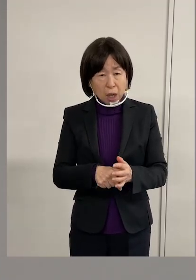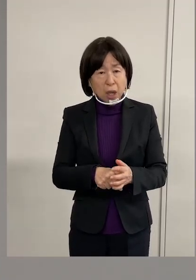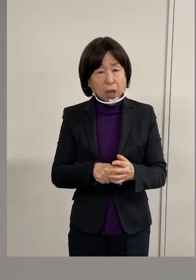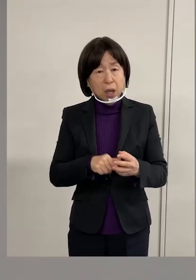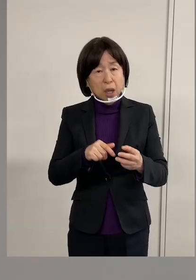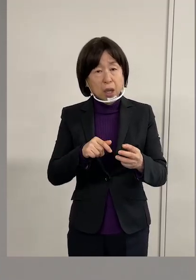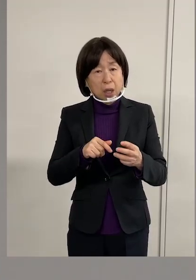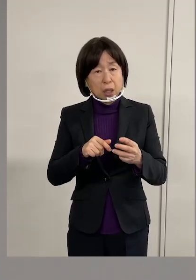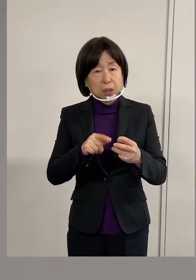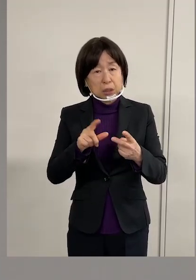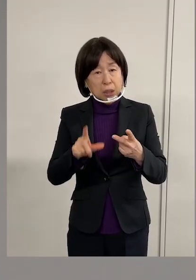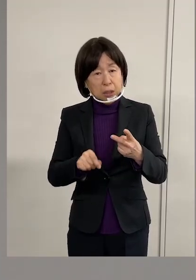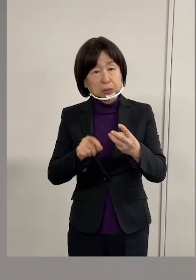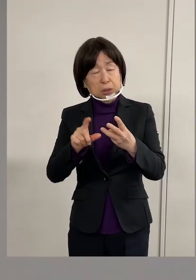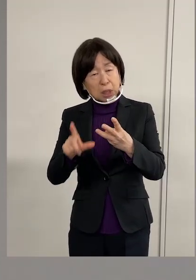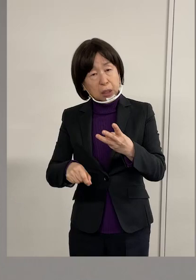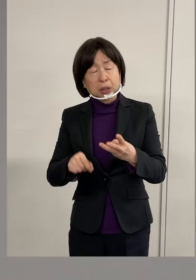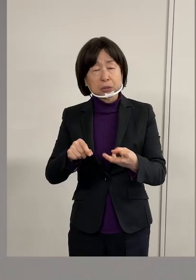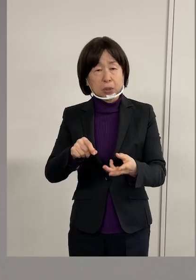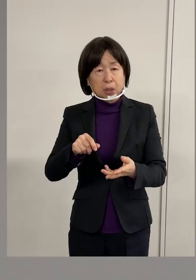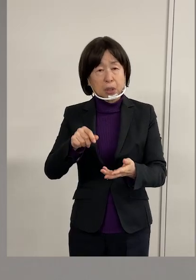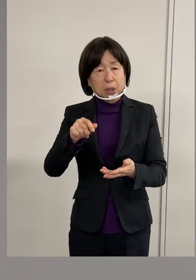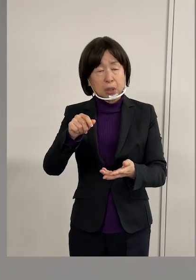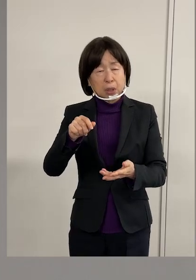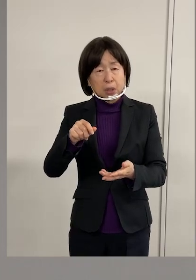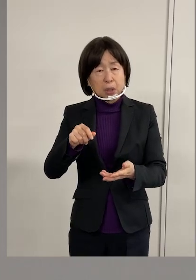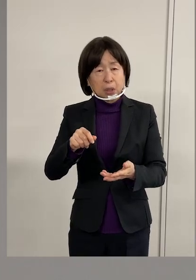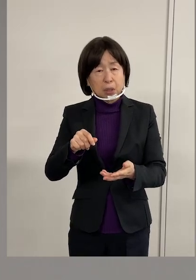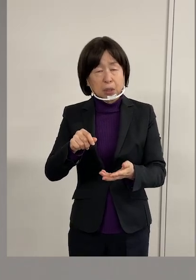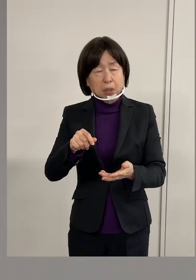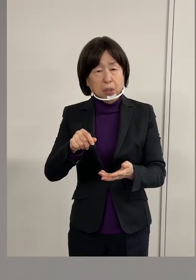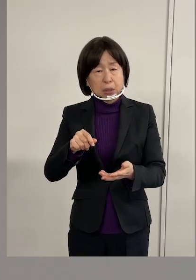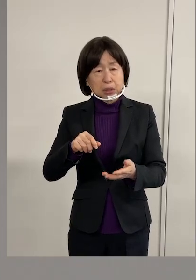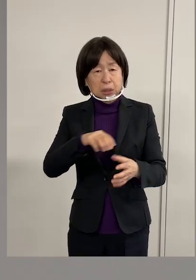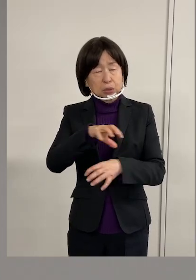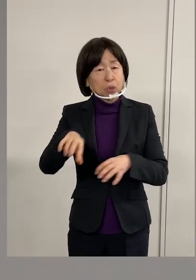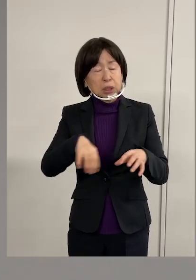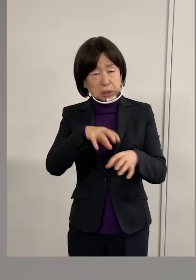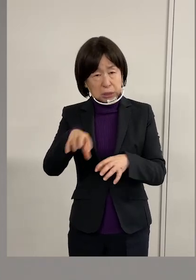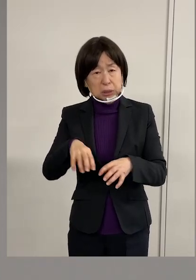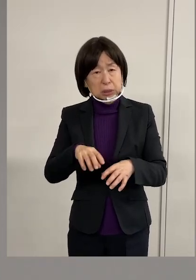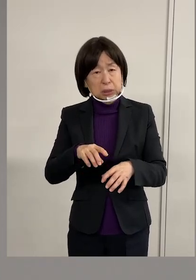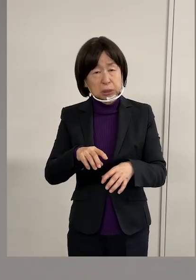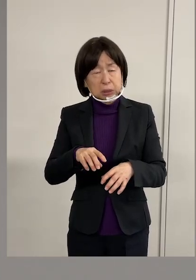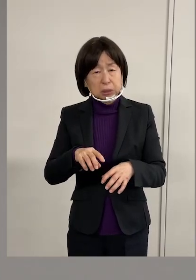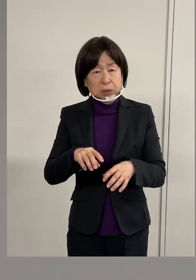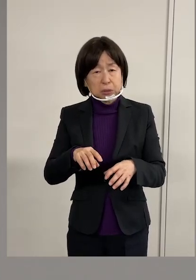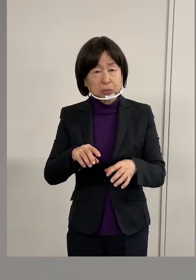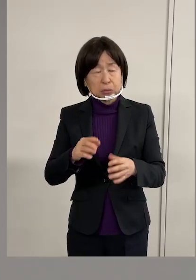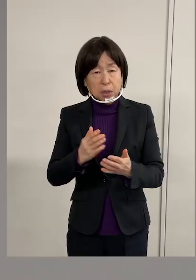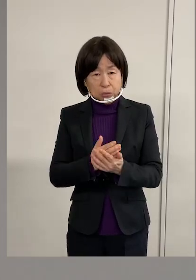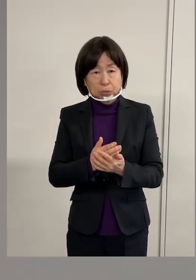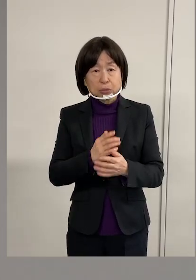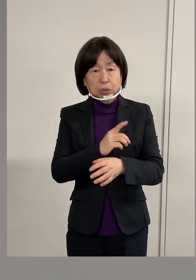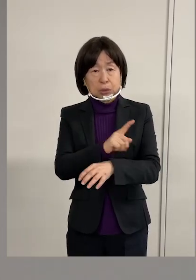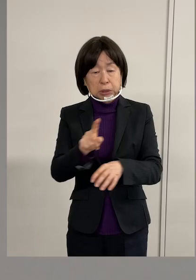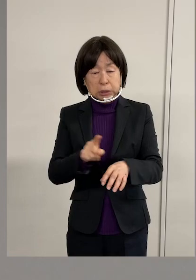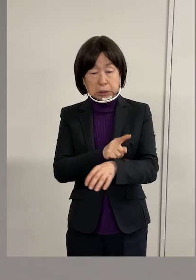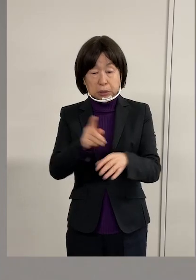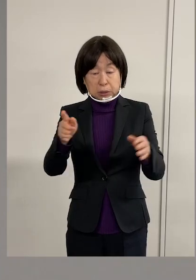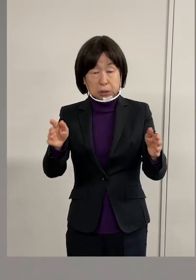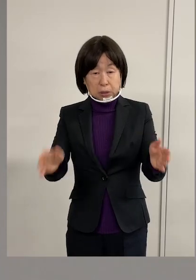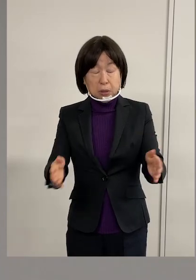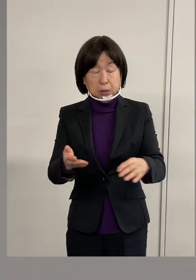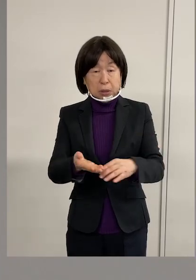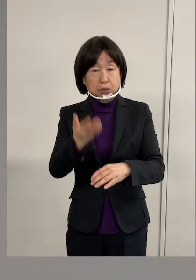待たせをしないようにということは、工夫はしておりますけれども、特に繁忙期の場合はですね、やっぱり1時間以上お待ちになるということも、まあ、想定